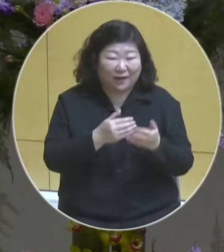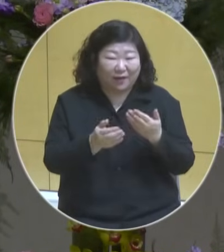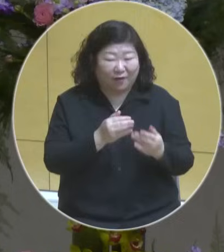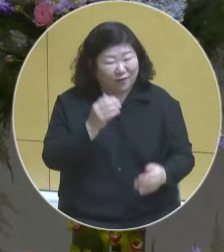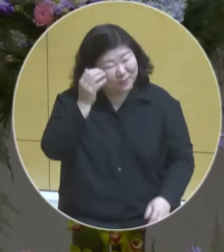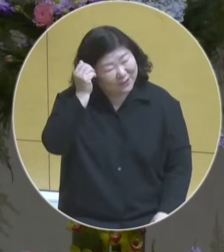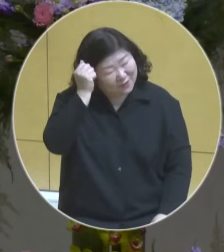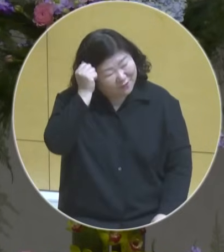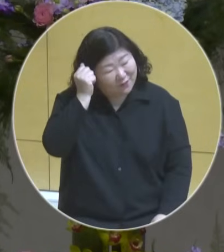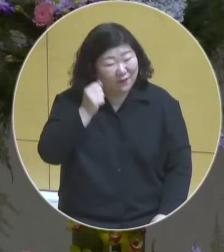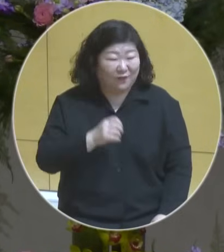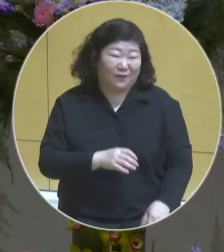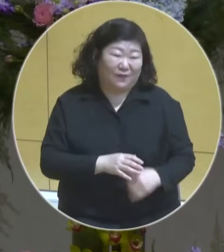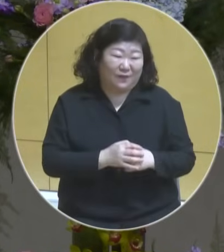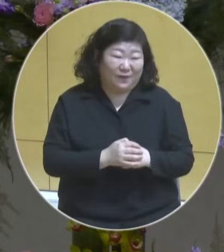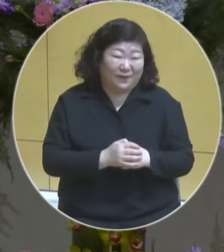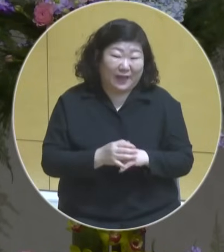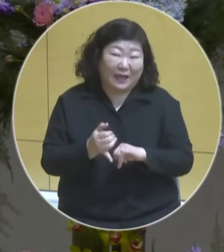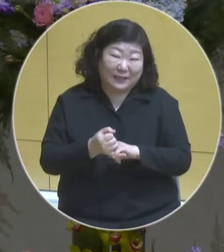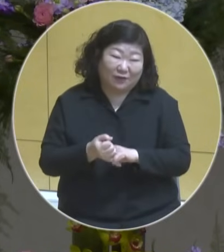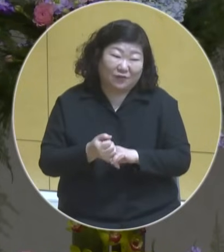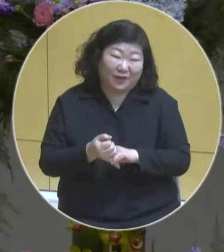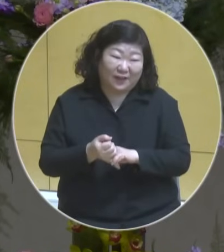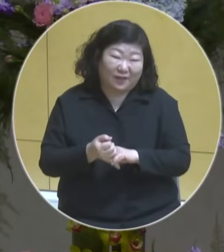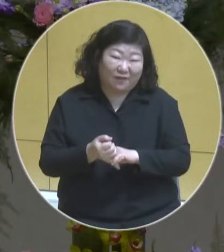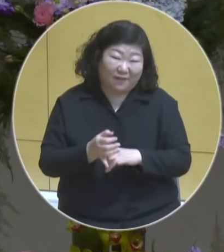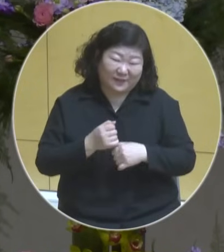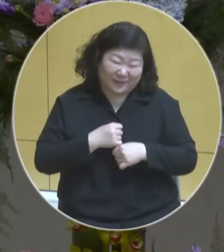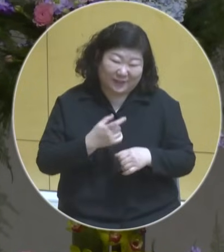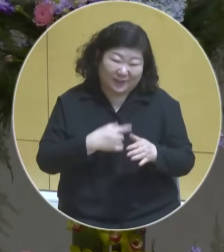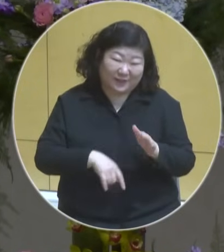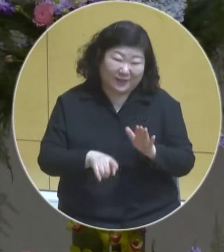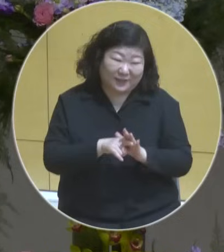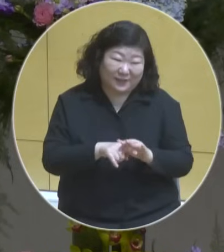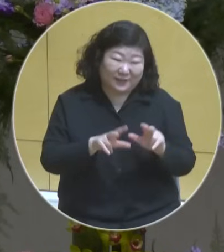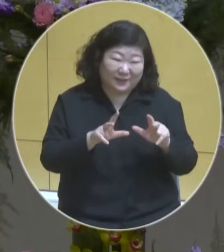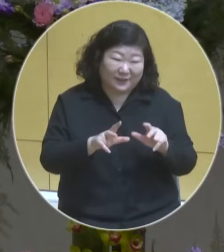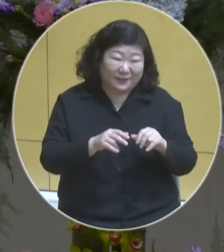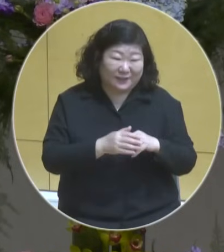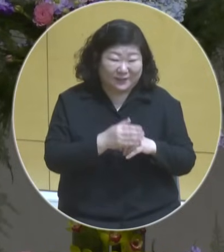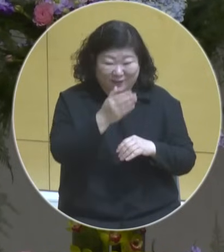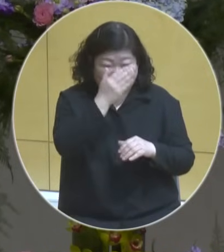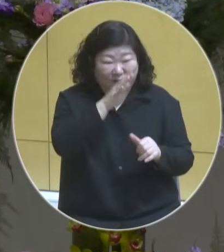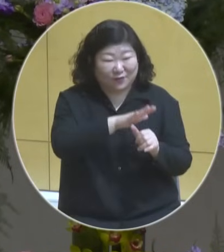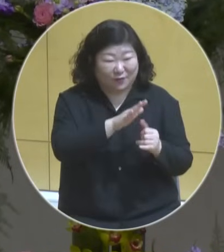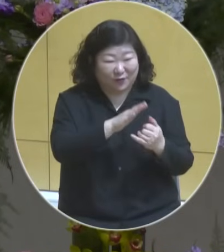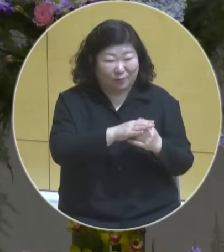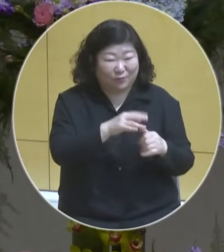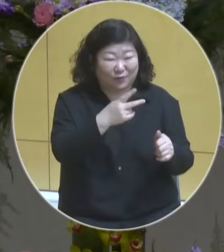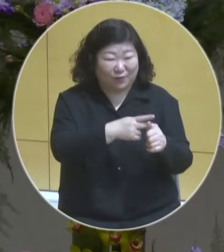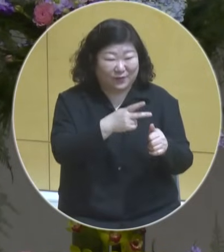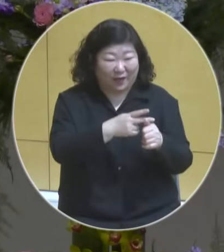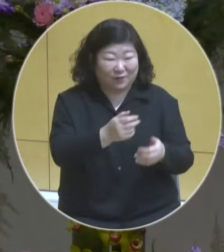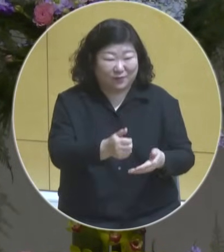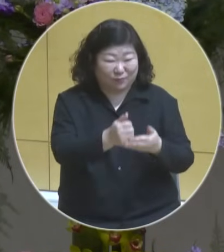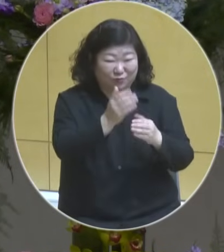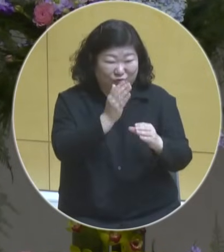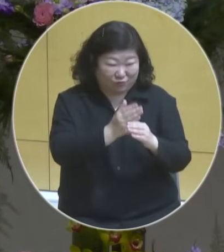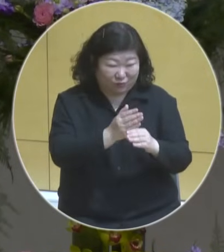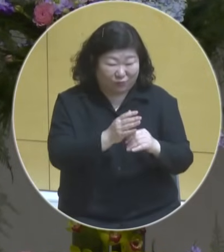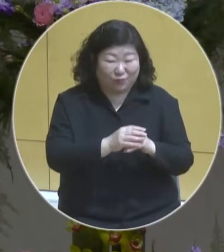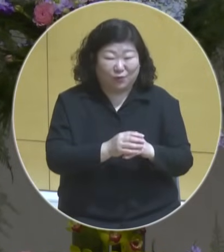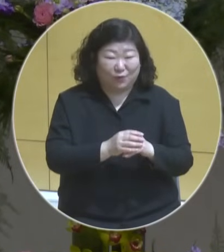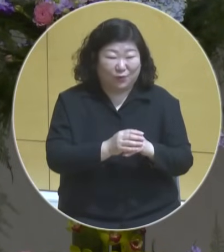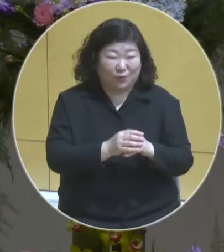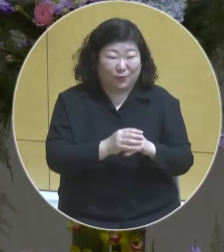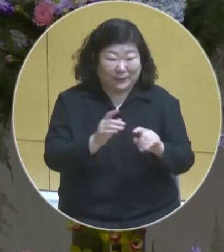를 기억하면서 그때 약속했던 그 약속을 지키기 위해서 지금 청소년부 교사로 섬기고 함께 참여하고